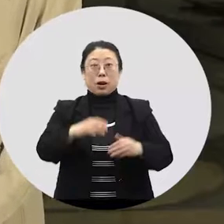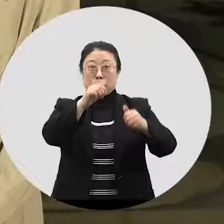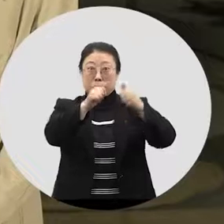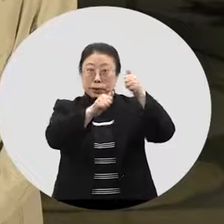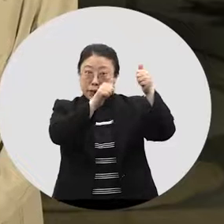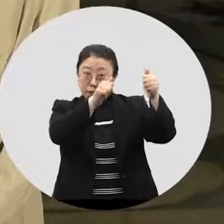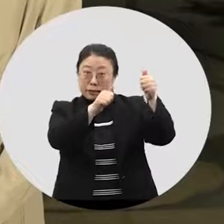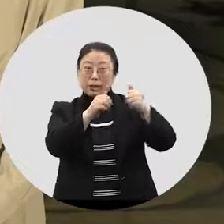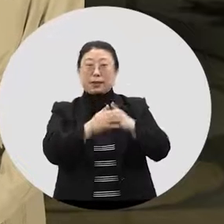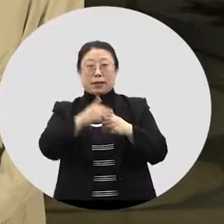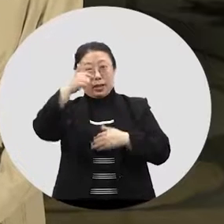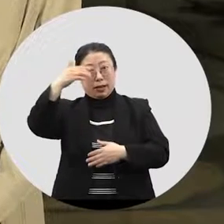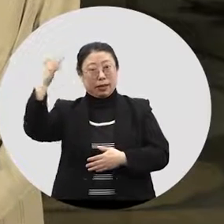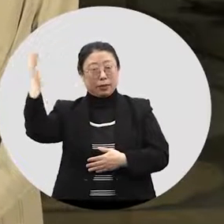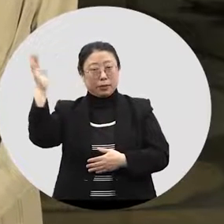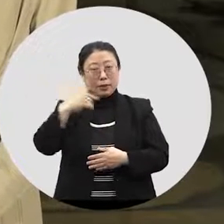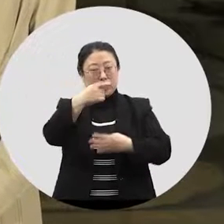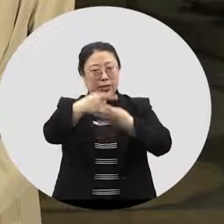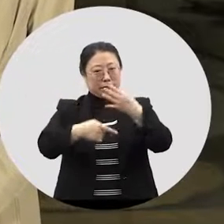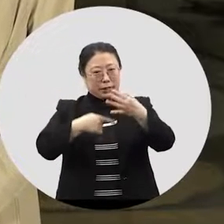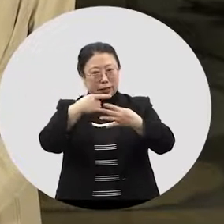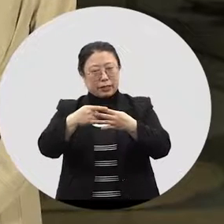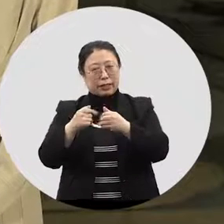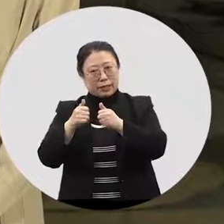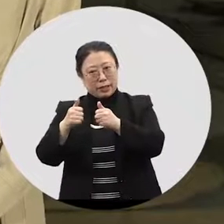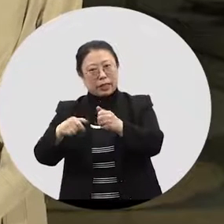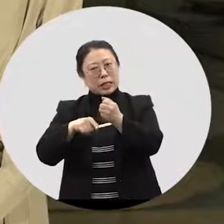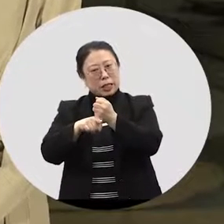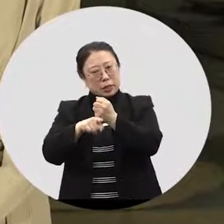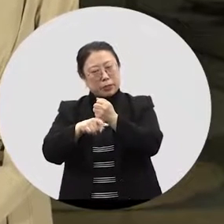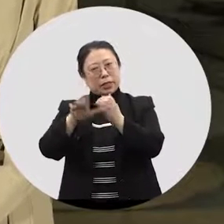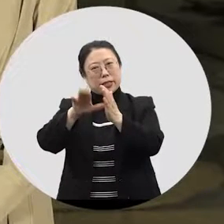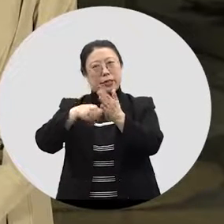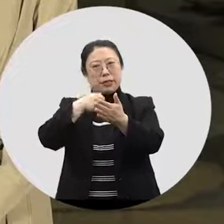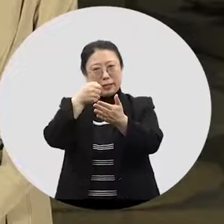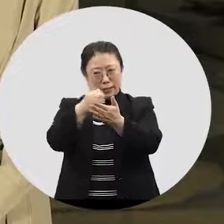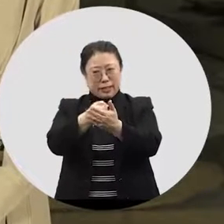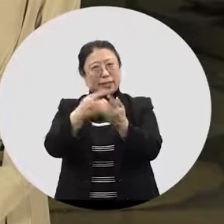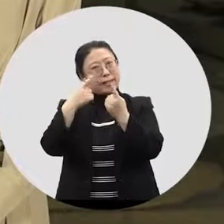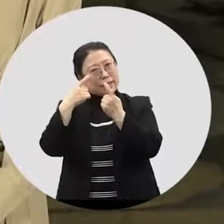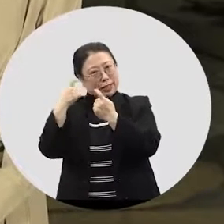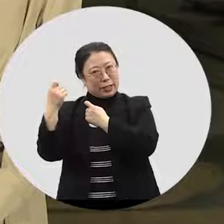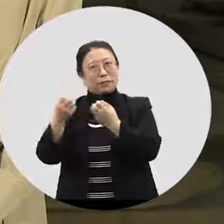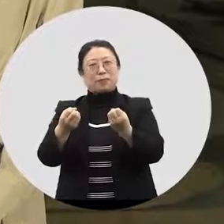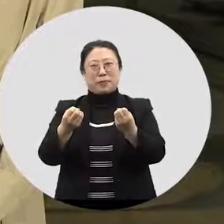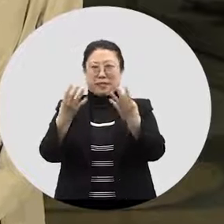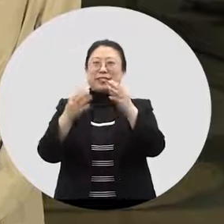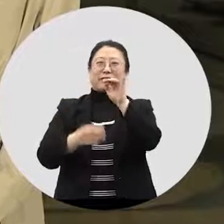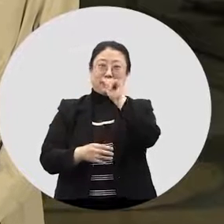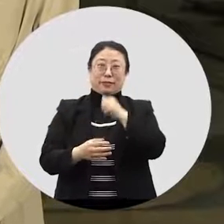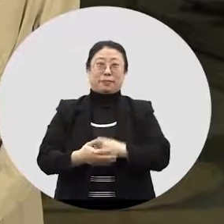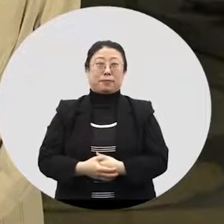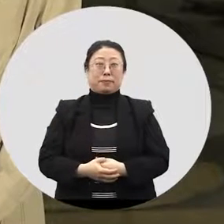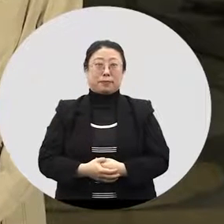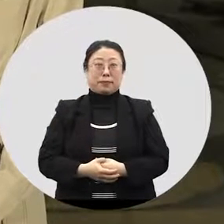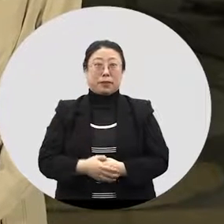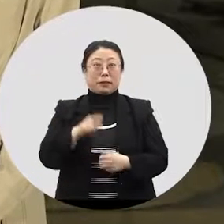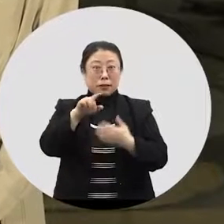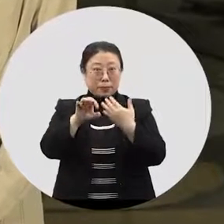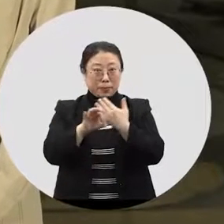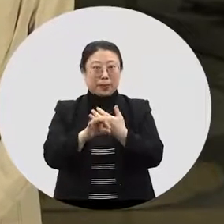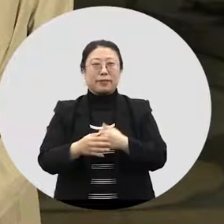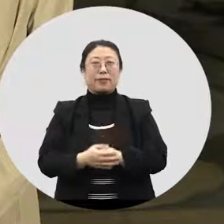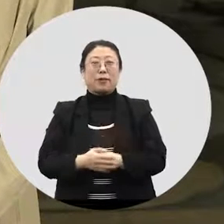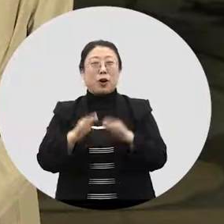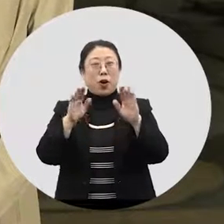우리 조상들은 예로부터 계절에 따라 의미 있는 때를 정해놓고이를 기념하는 명절을 지냈어요